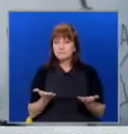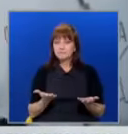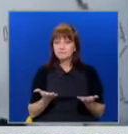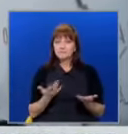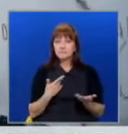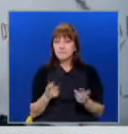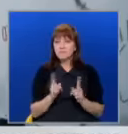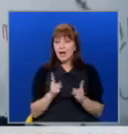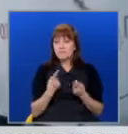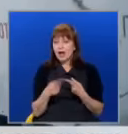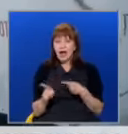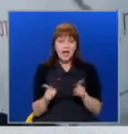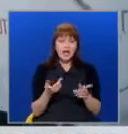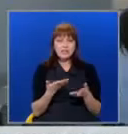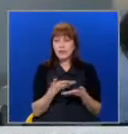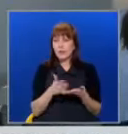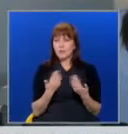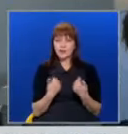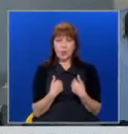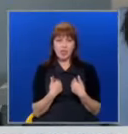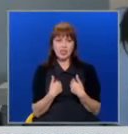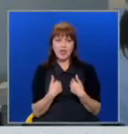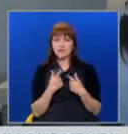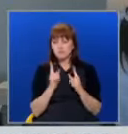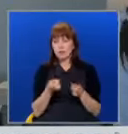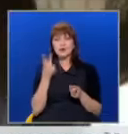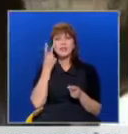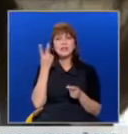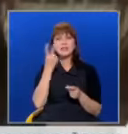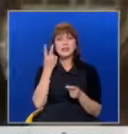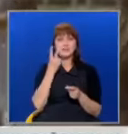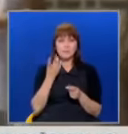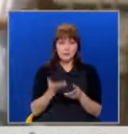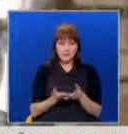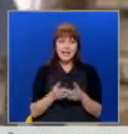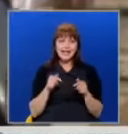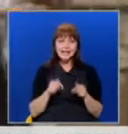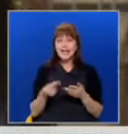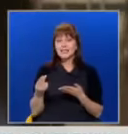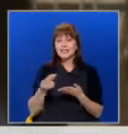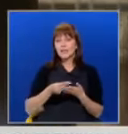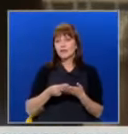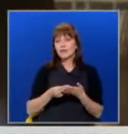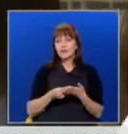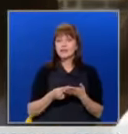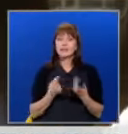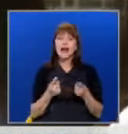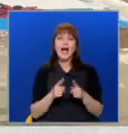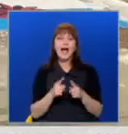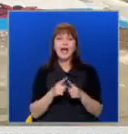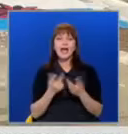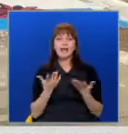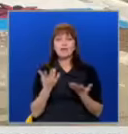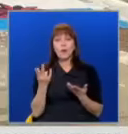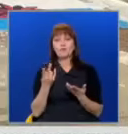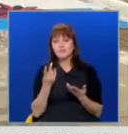разлика между нас. Ние сме едно исто и мора да се разбираме едни со други. Цялата рисунка символизира единството между двете държави.